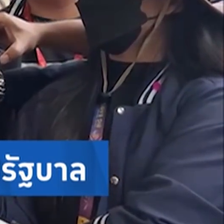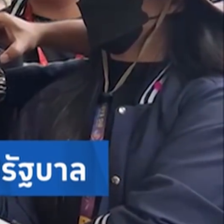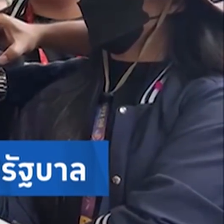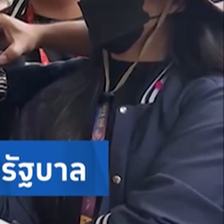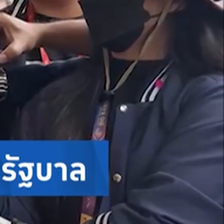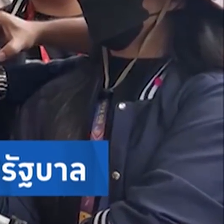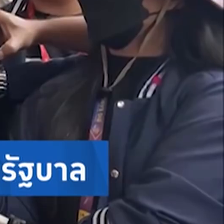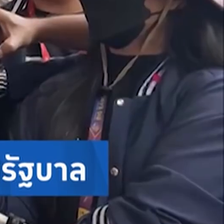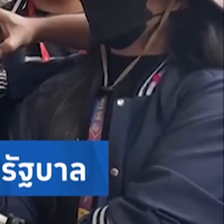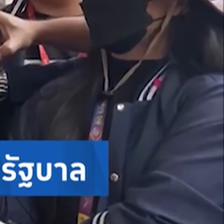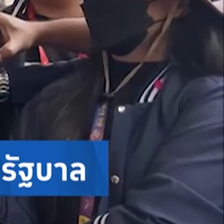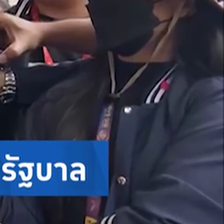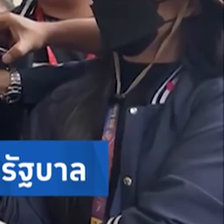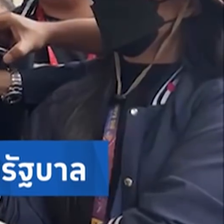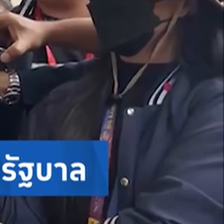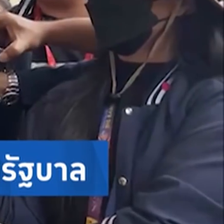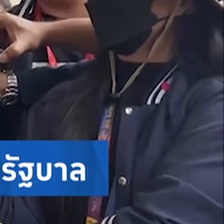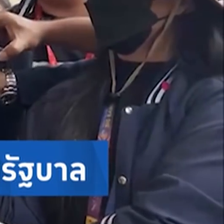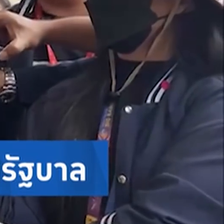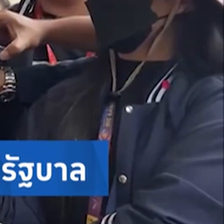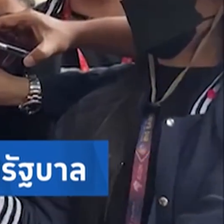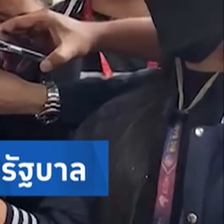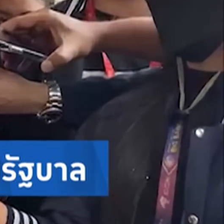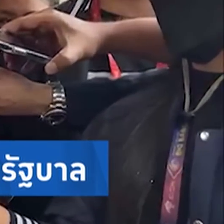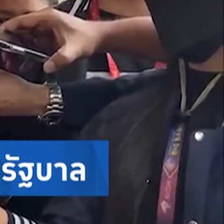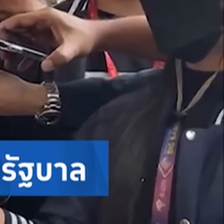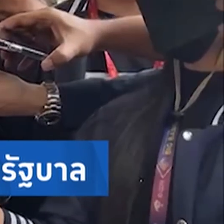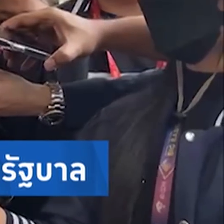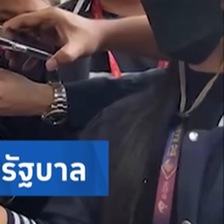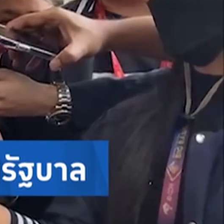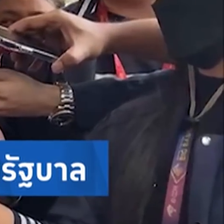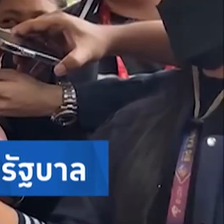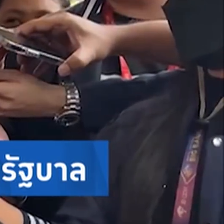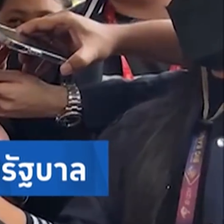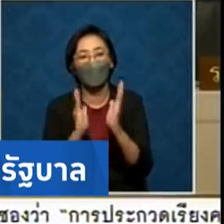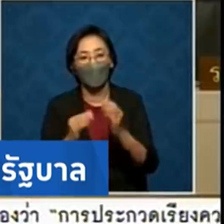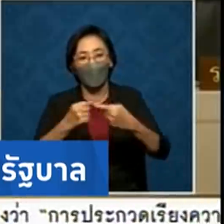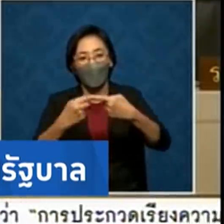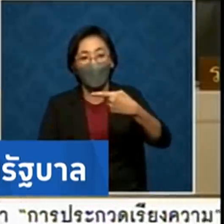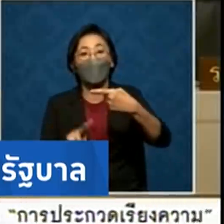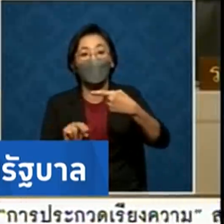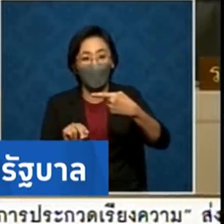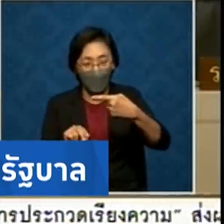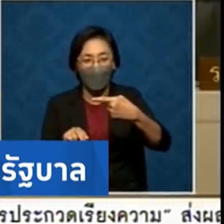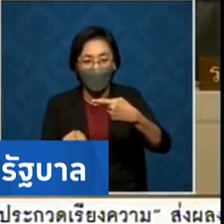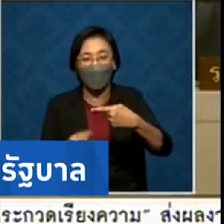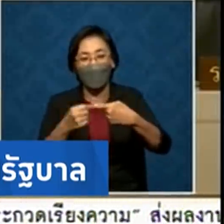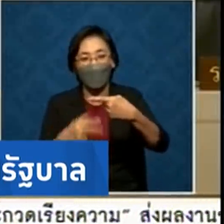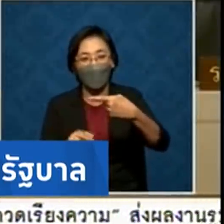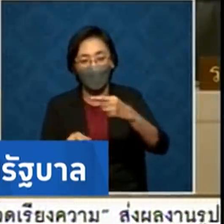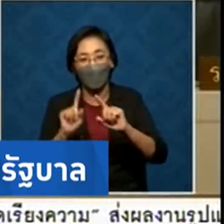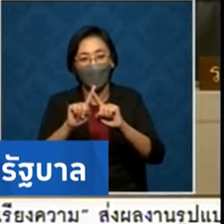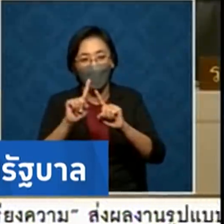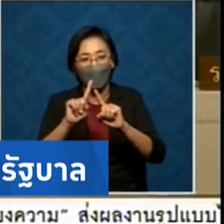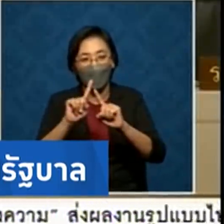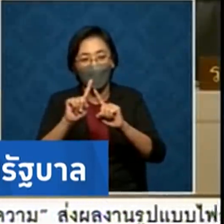ประชาธิปัตย์นั้นเอารัฐมนตรีคนปัจจุบันออกไปได้แล้วนะครับคุณจุรินทร์ไม่เหมาะจะเป็น